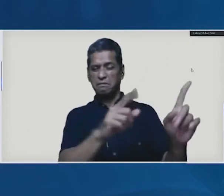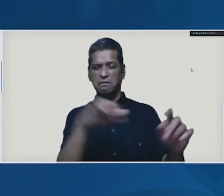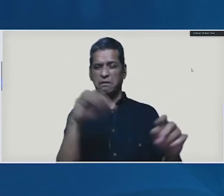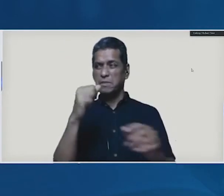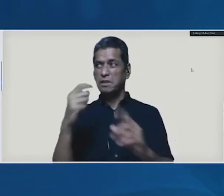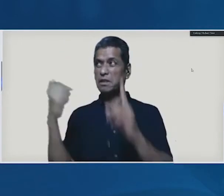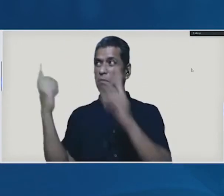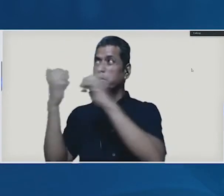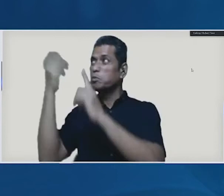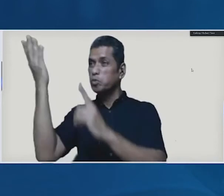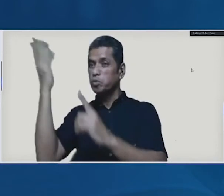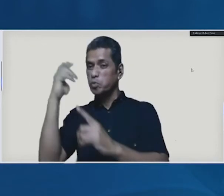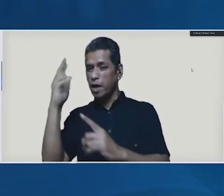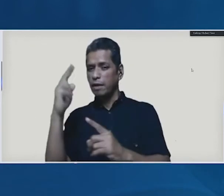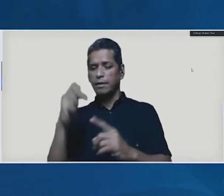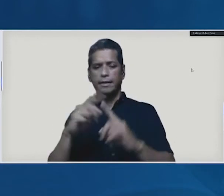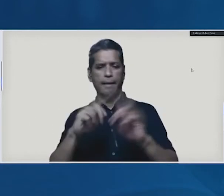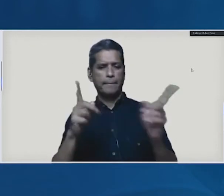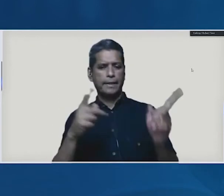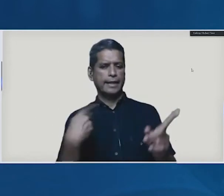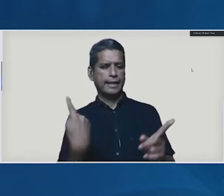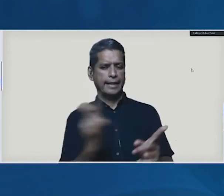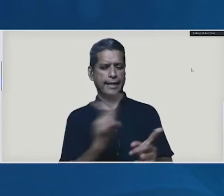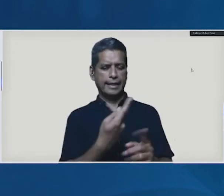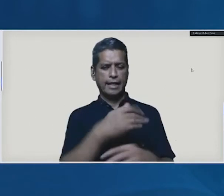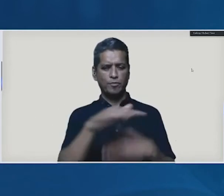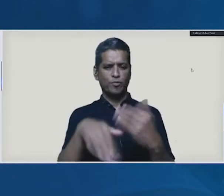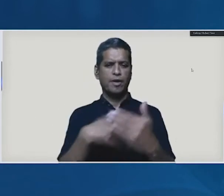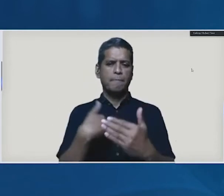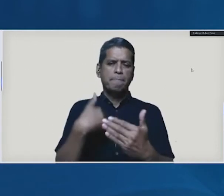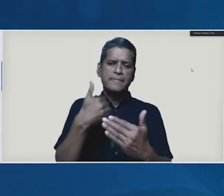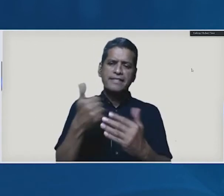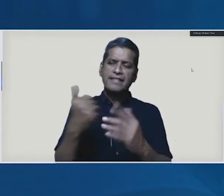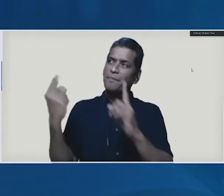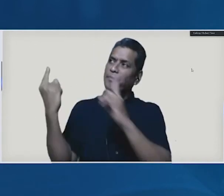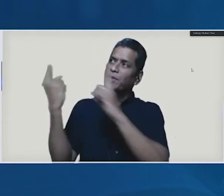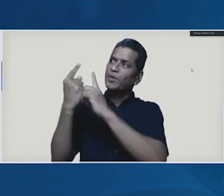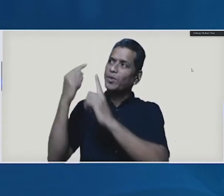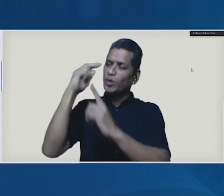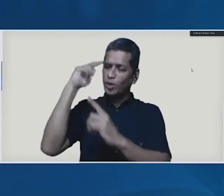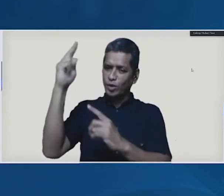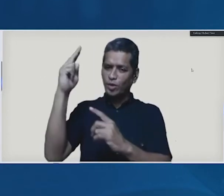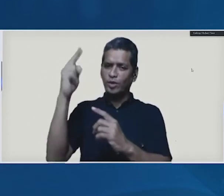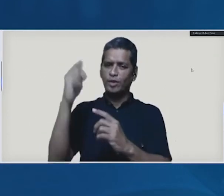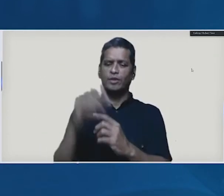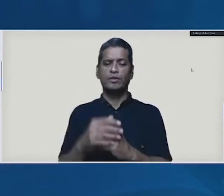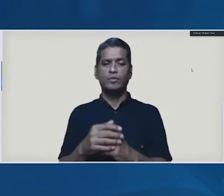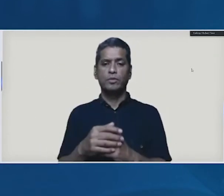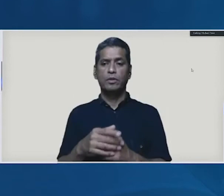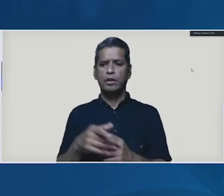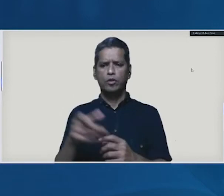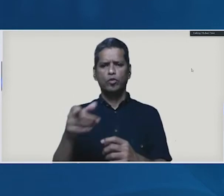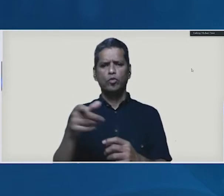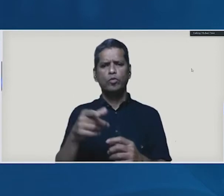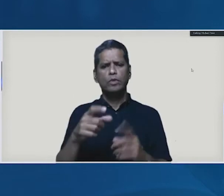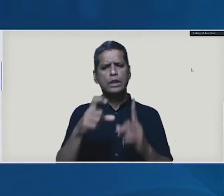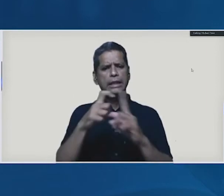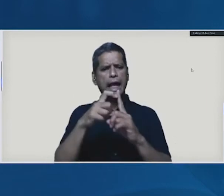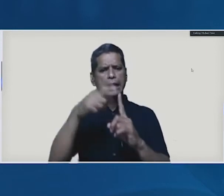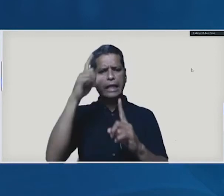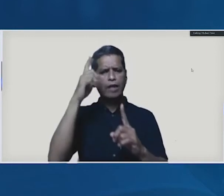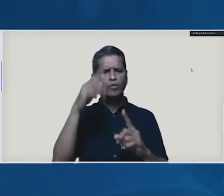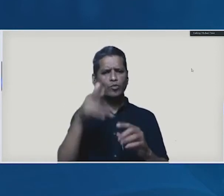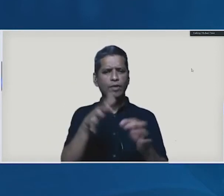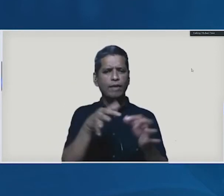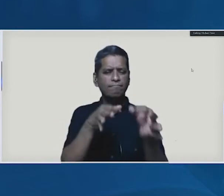berkomunikasi yang ketiga netbook mimpi mereka dasar itu diberikan untuk Daniel untuk diberitakan kepada umat-umat pada